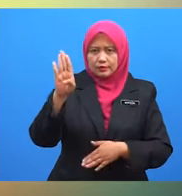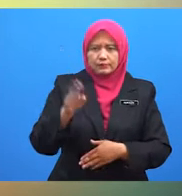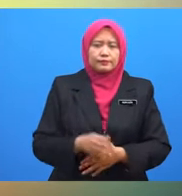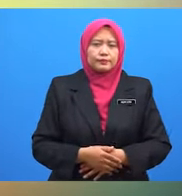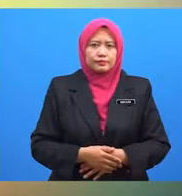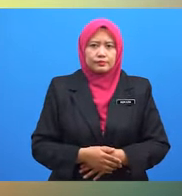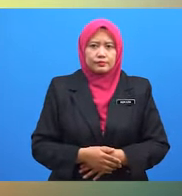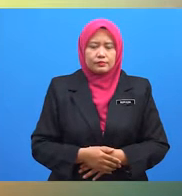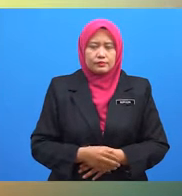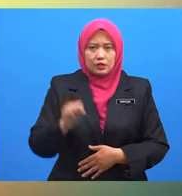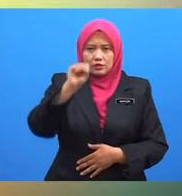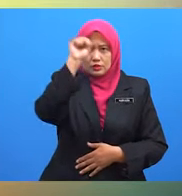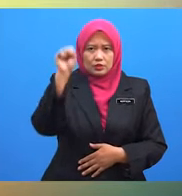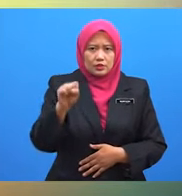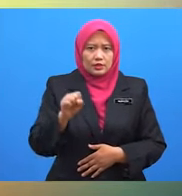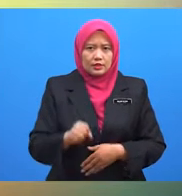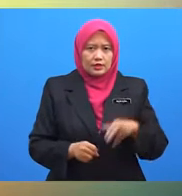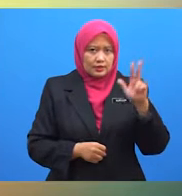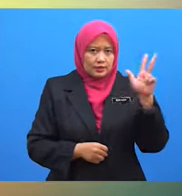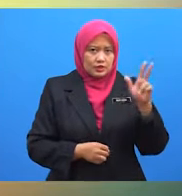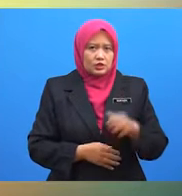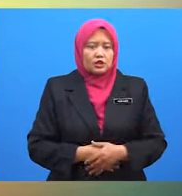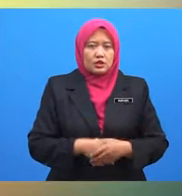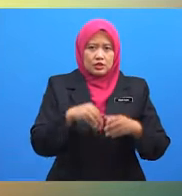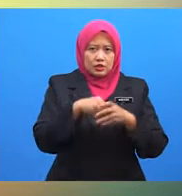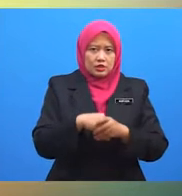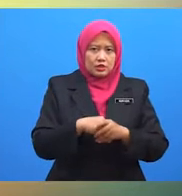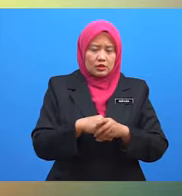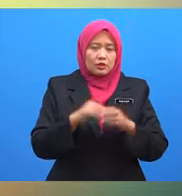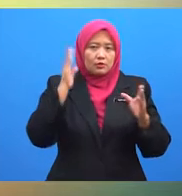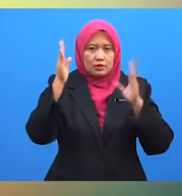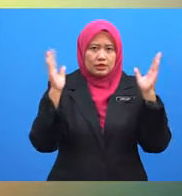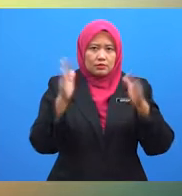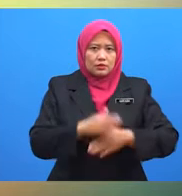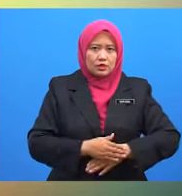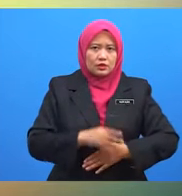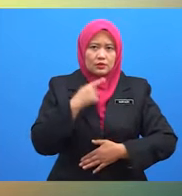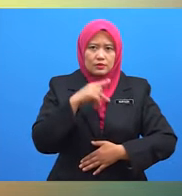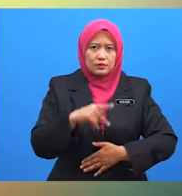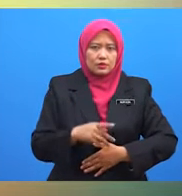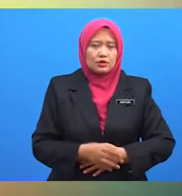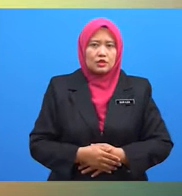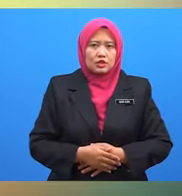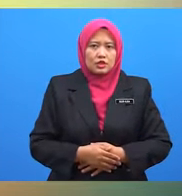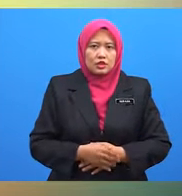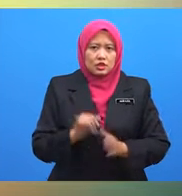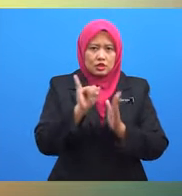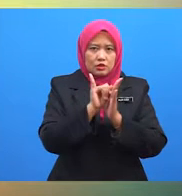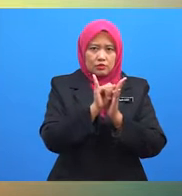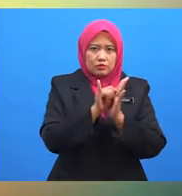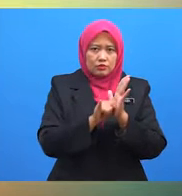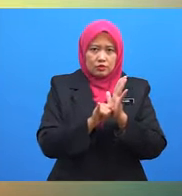Soalan seterusnya, soalan ketiga. Dalam bahasa Melayu kuno, imbuhan yang digunakan dalam sistem